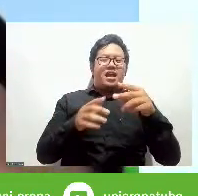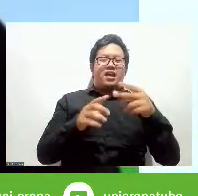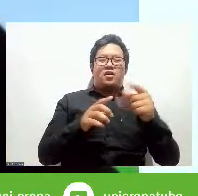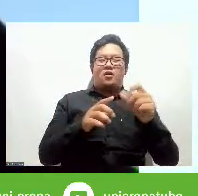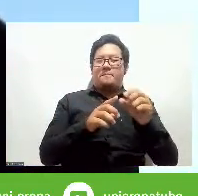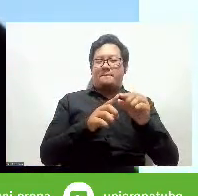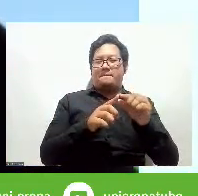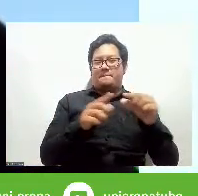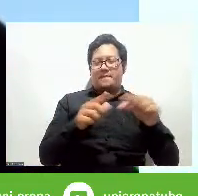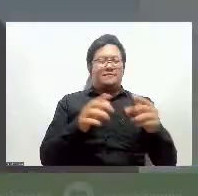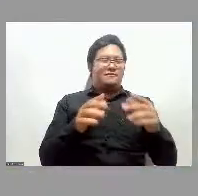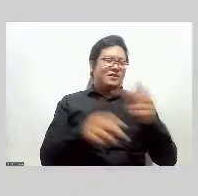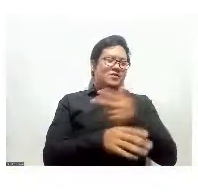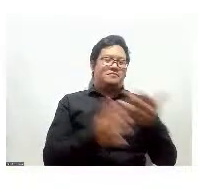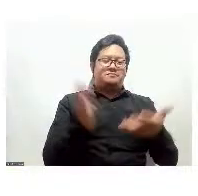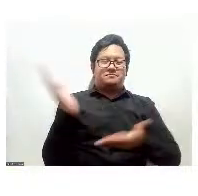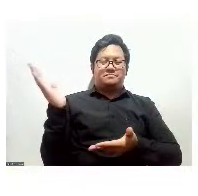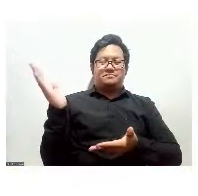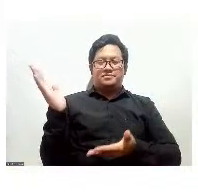dia videonya ah